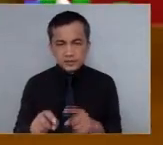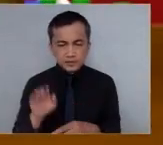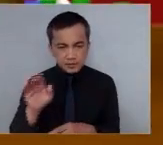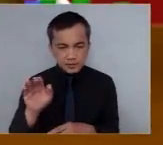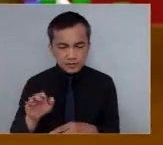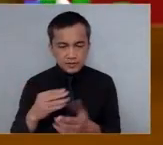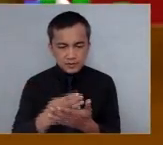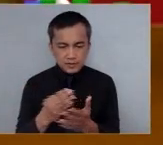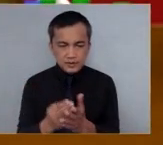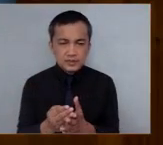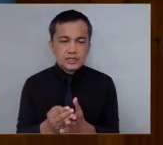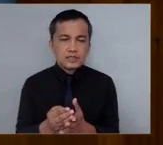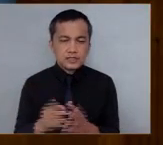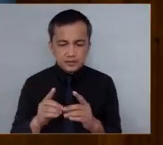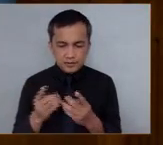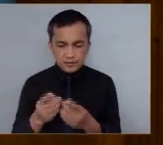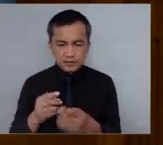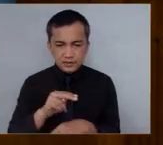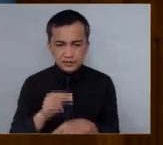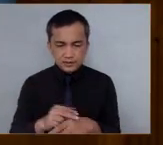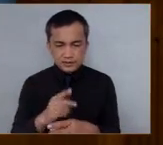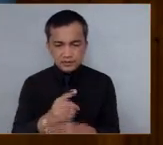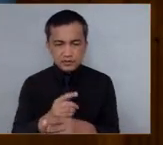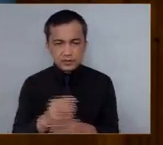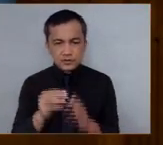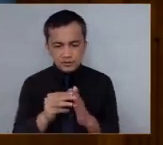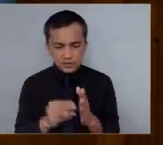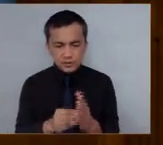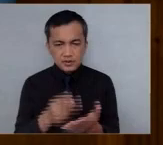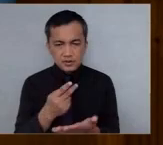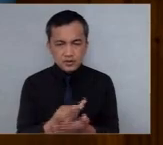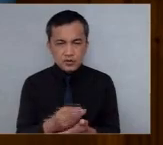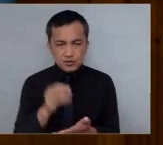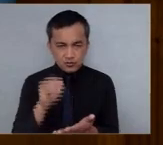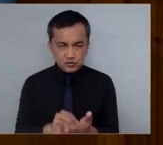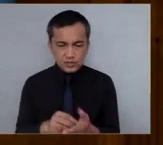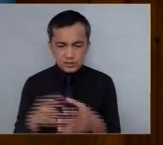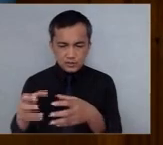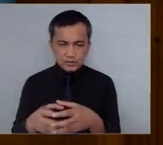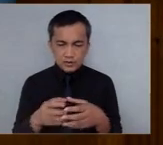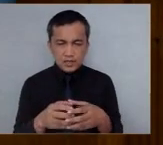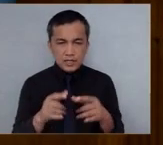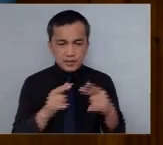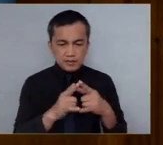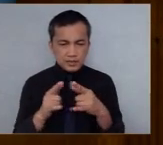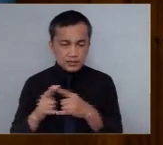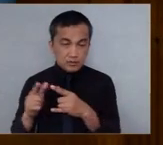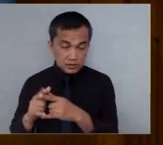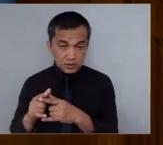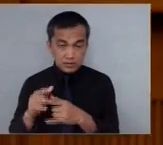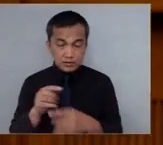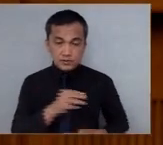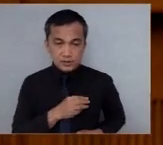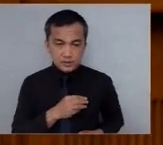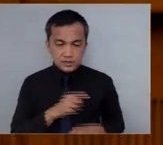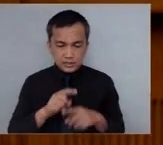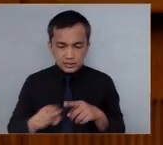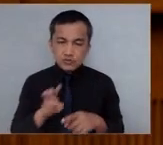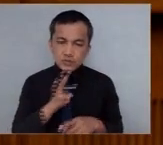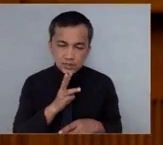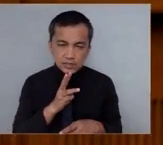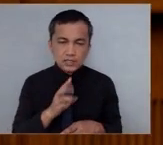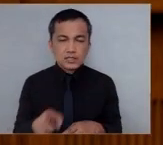budget ng Department of National Defense ang milyun-milyong pisong utang ng mga kampo militar sa ilaw at kuryente. Ayon kay APEC